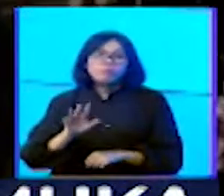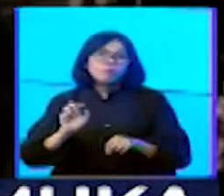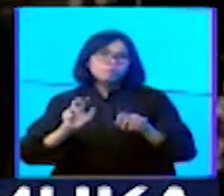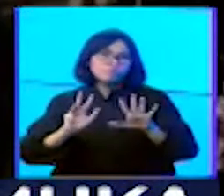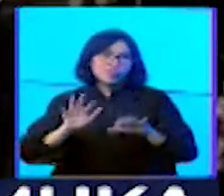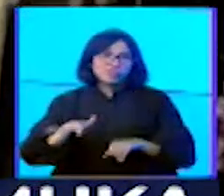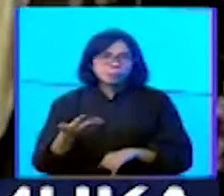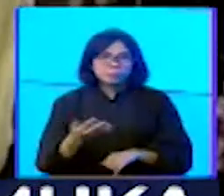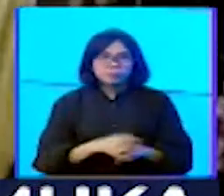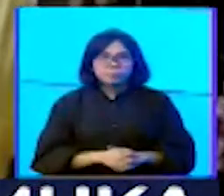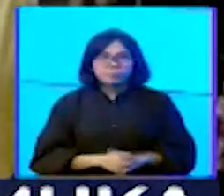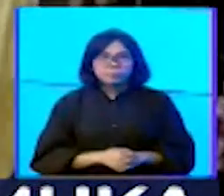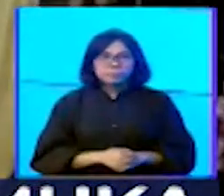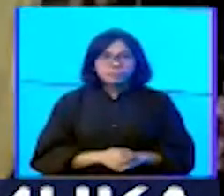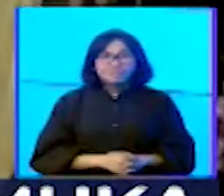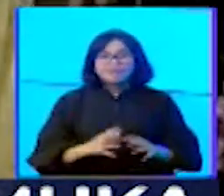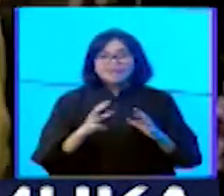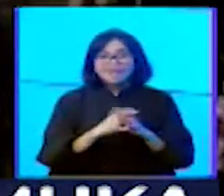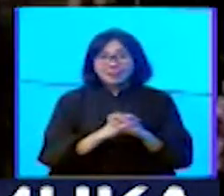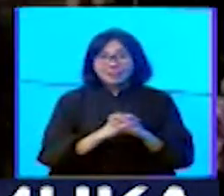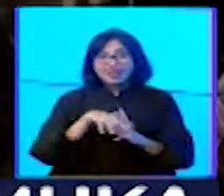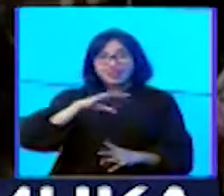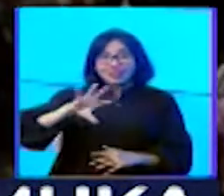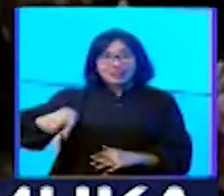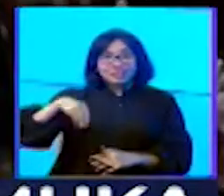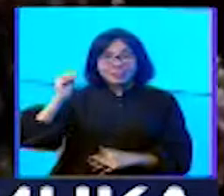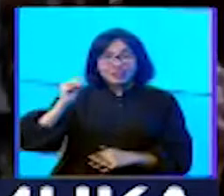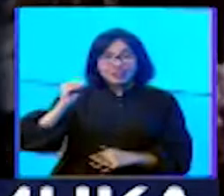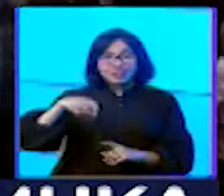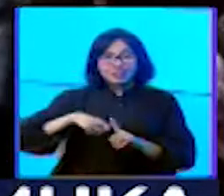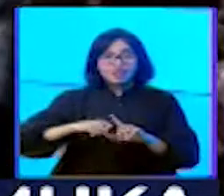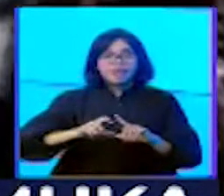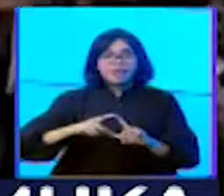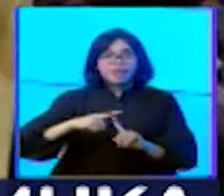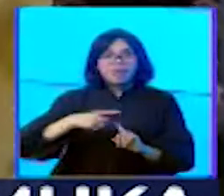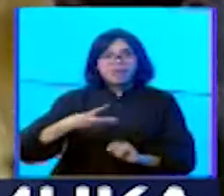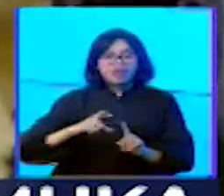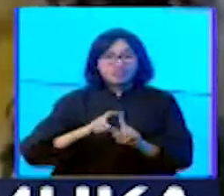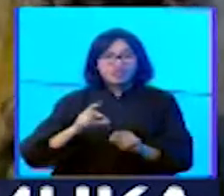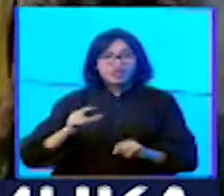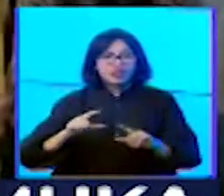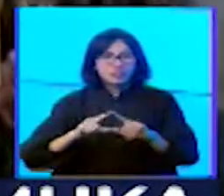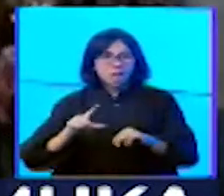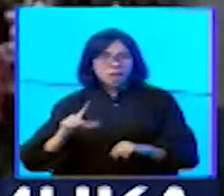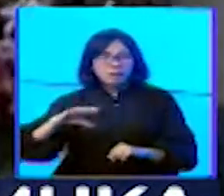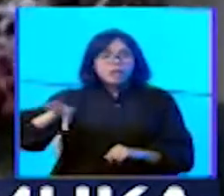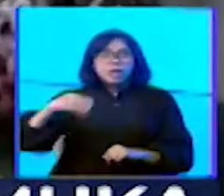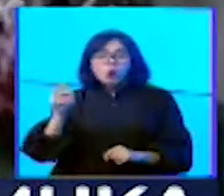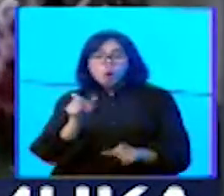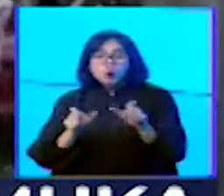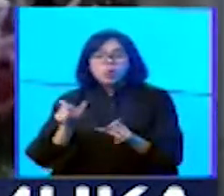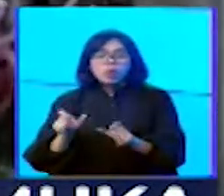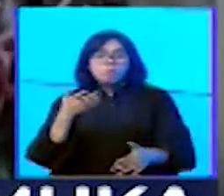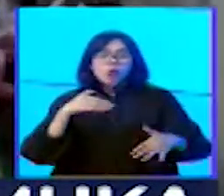tahun Gereja Katedral hanya menerima umat sebanyak 309 umat Va tersebut juga telah